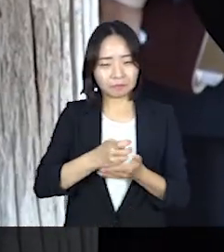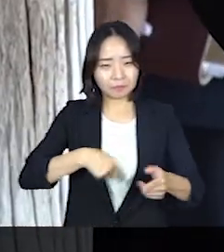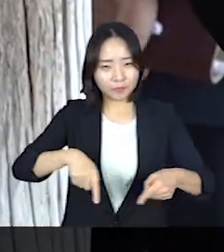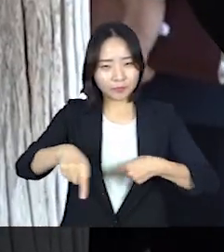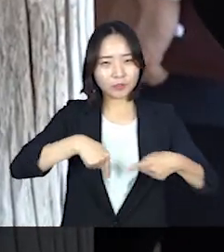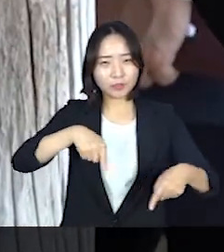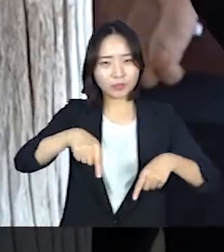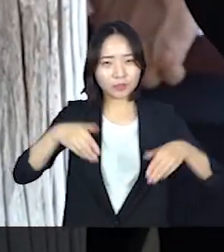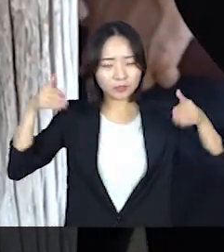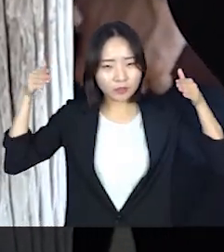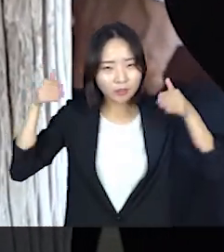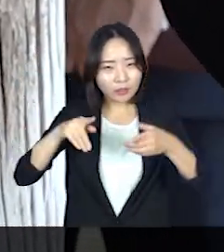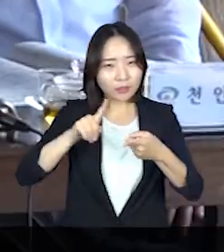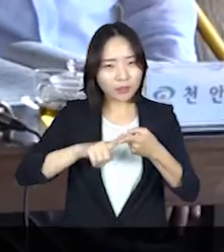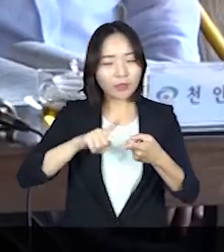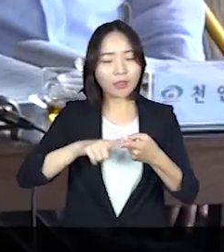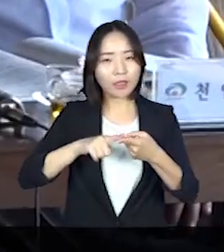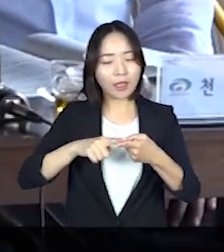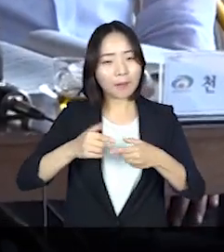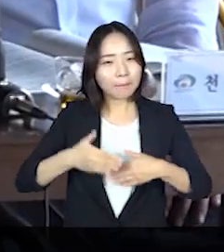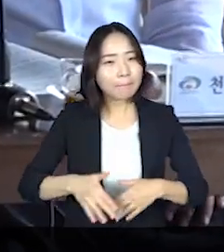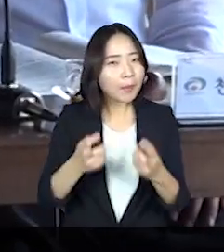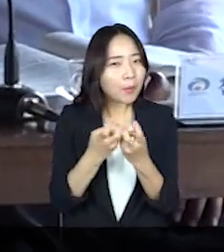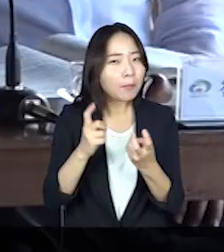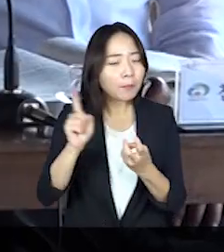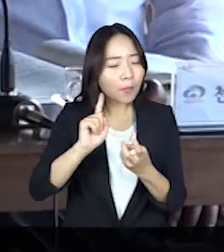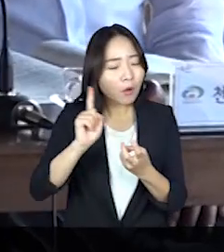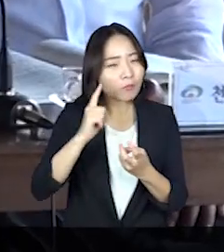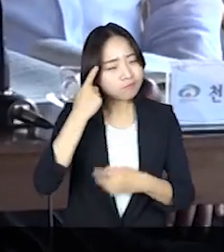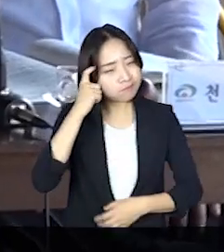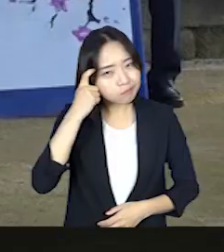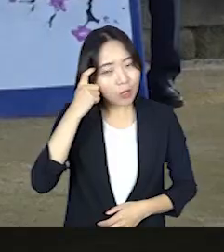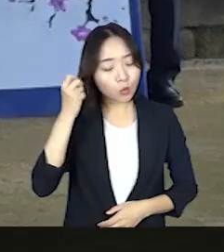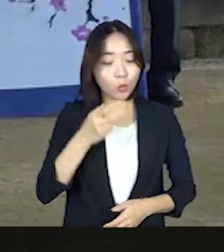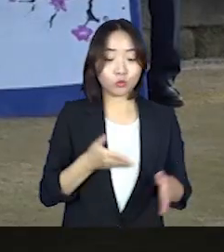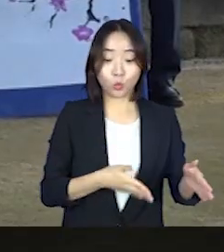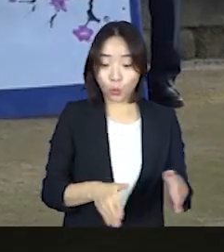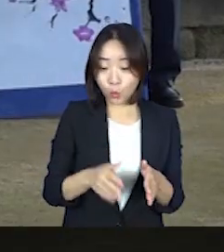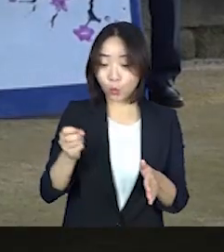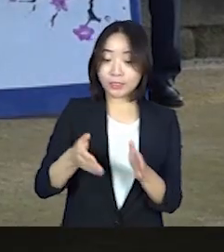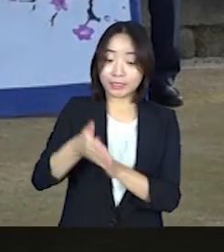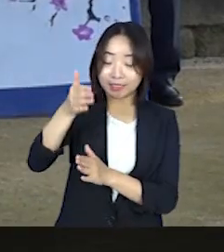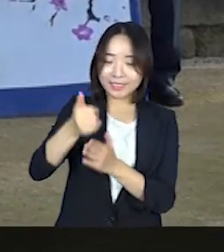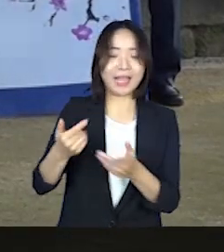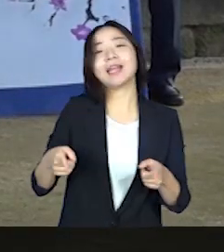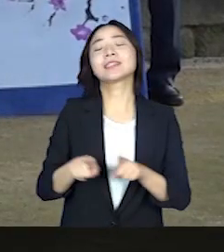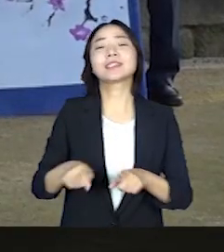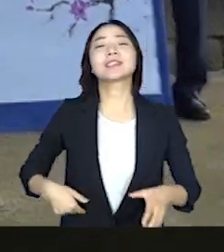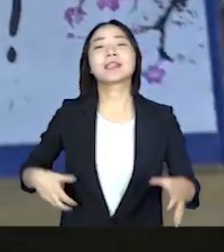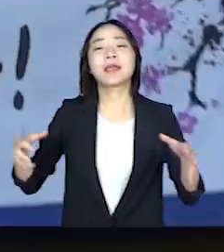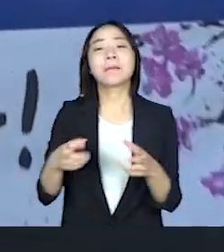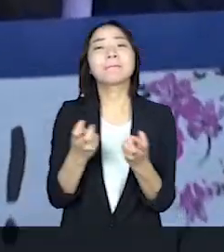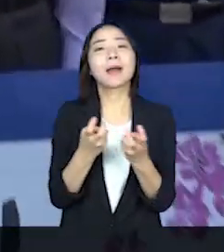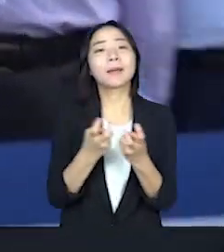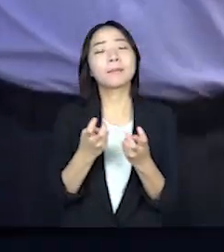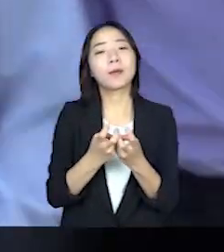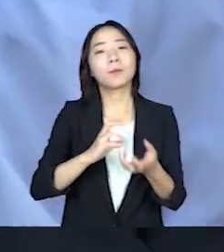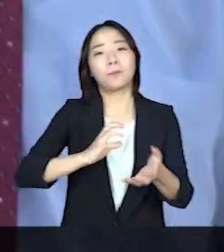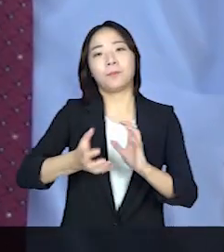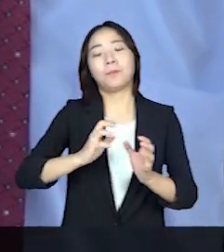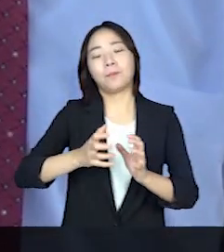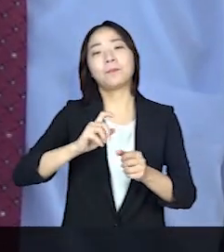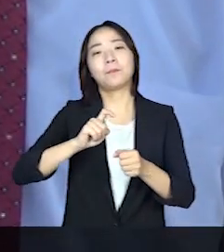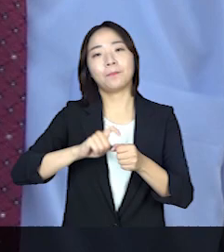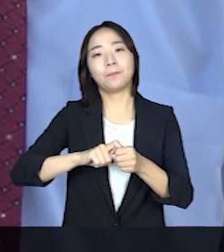충남 지역의 주요 현안에 대한 추진 방안과 해결의 실마리를 모색하고 도와 시군이 상생할 수 있는 협력 방안을 함께